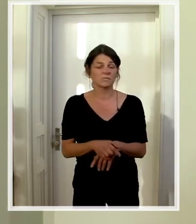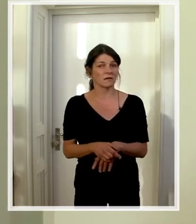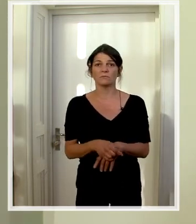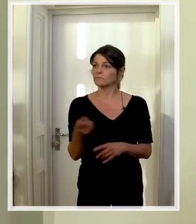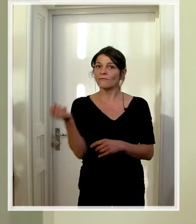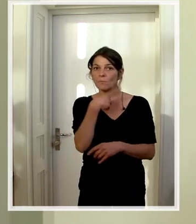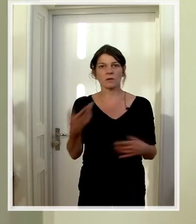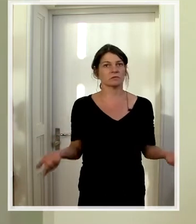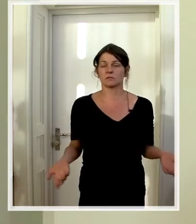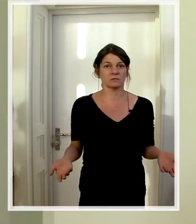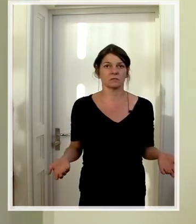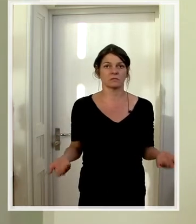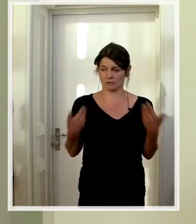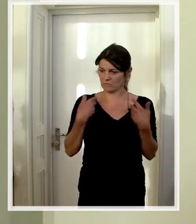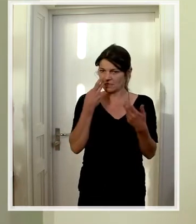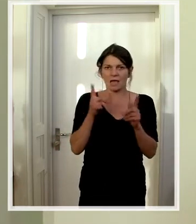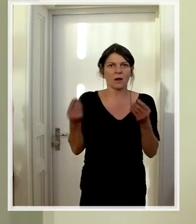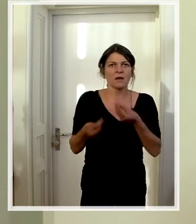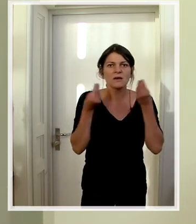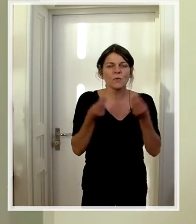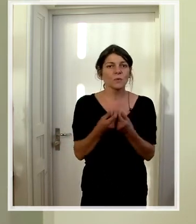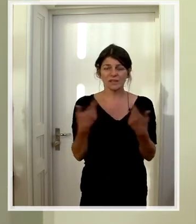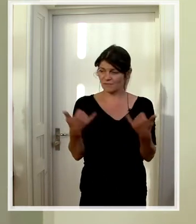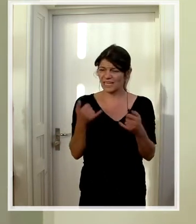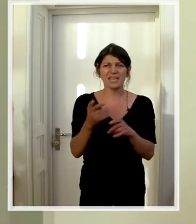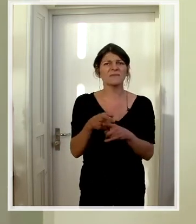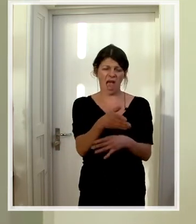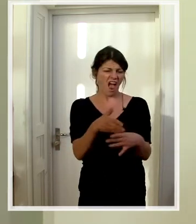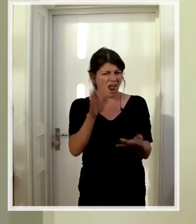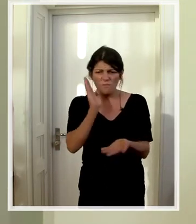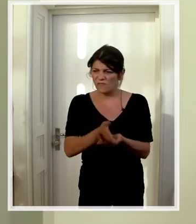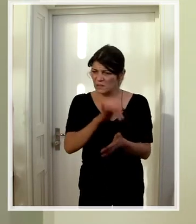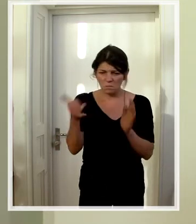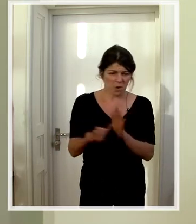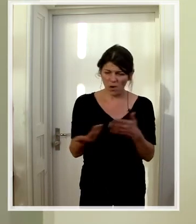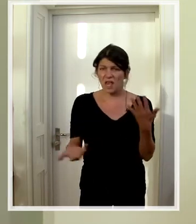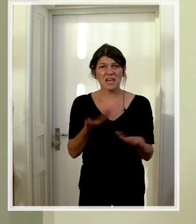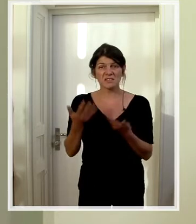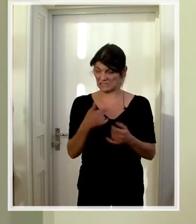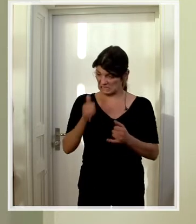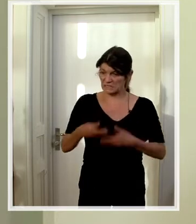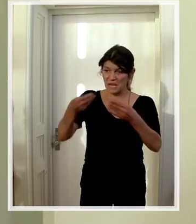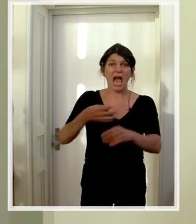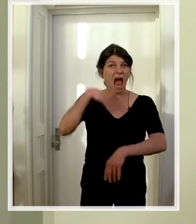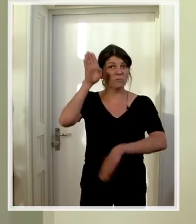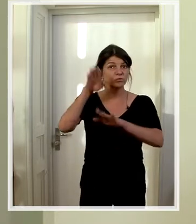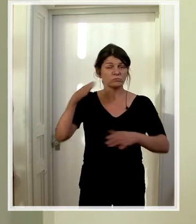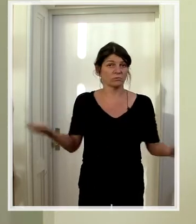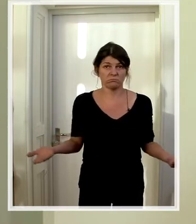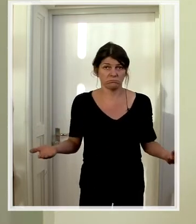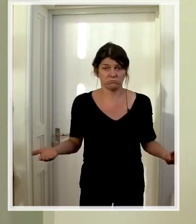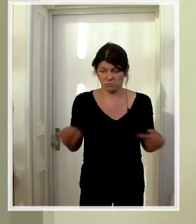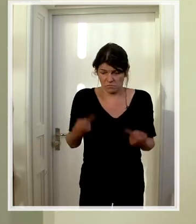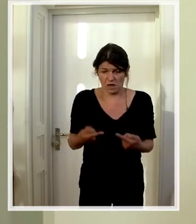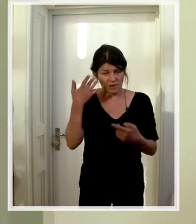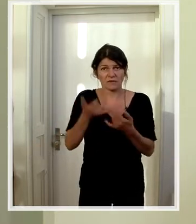verspielt. Und ich sehe überhaupt keinen Grund, dass man jetzt so ein halbfertiges Projekt zur Abstimmung bringt, ohne dass Gott, man